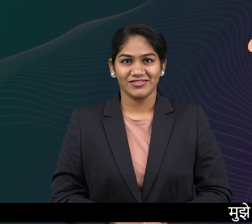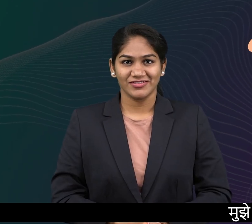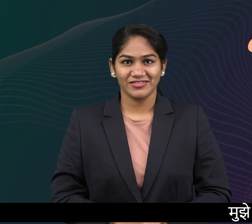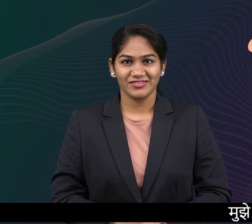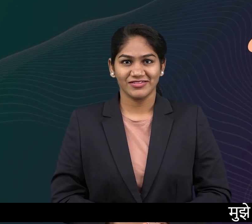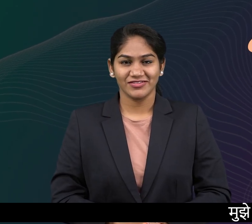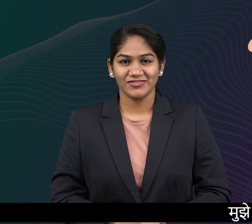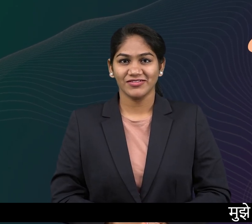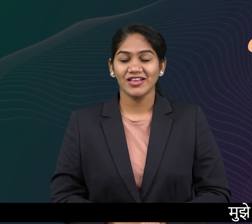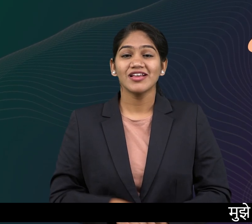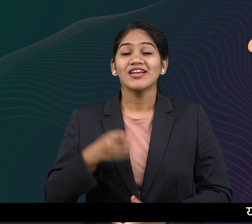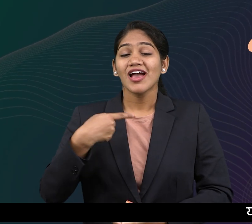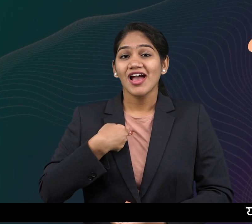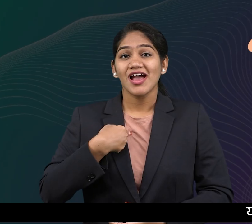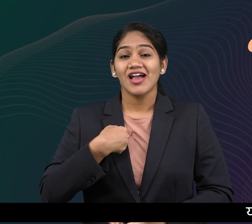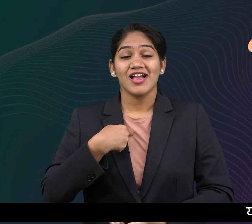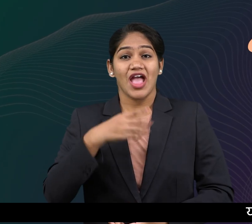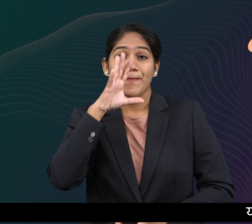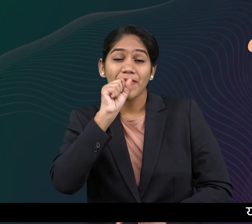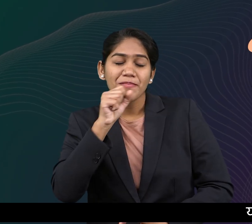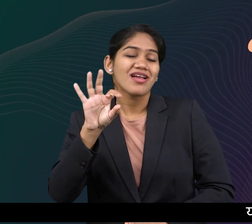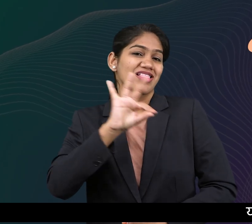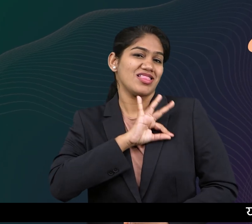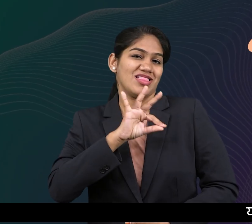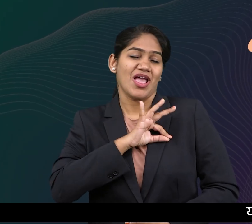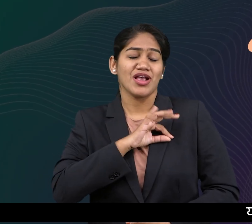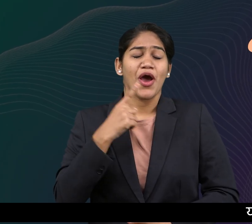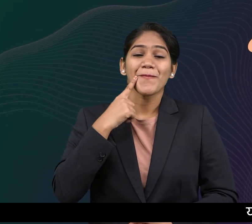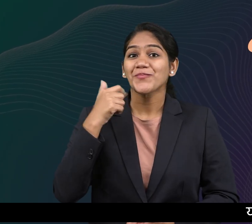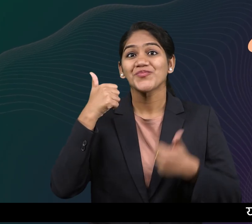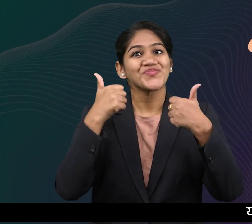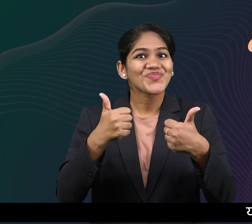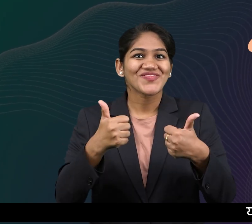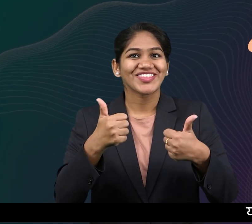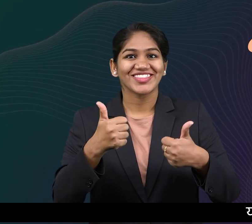मुझे आम पसंद है माँ, यह स्वादिष्ट है।